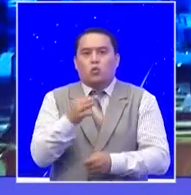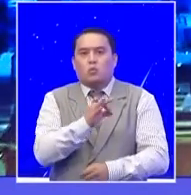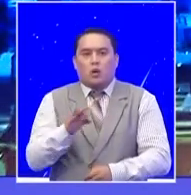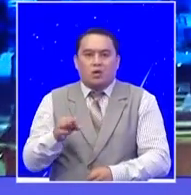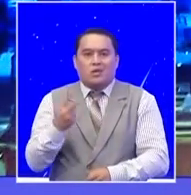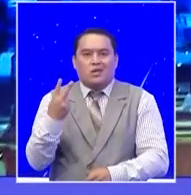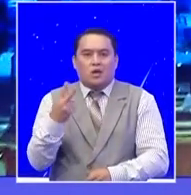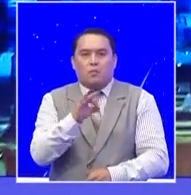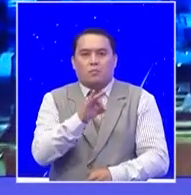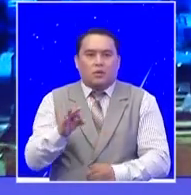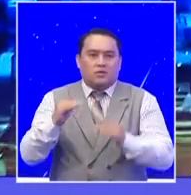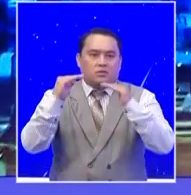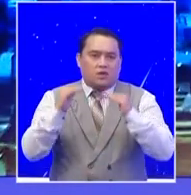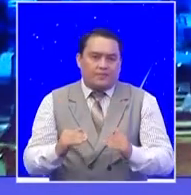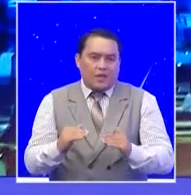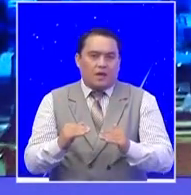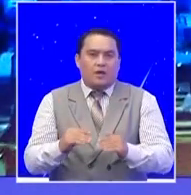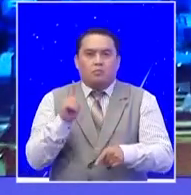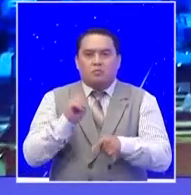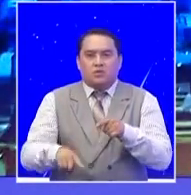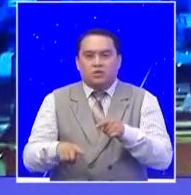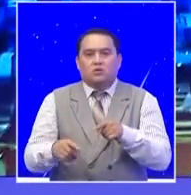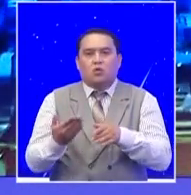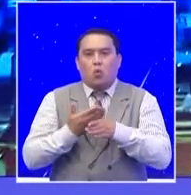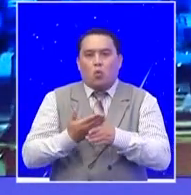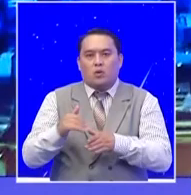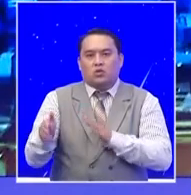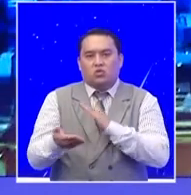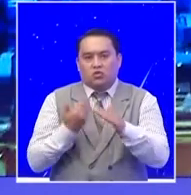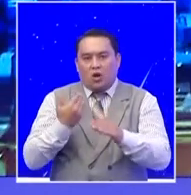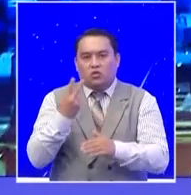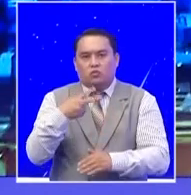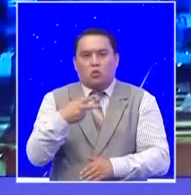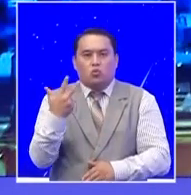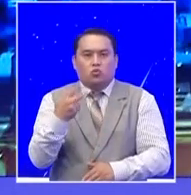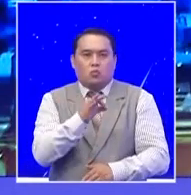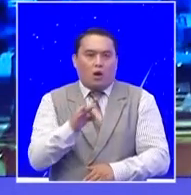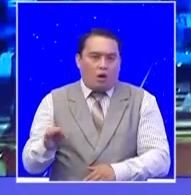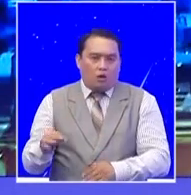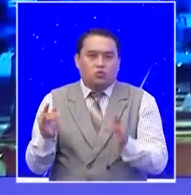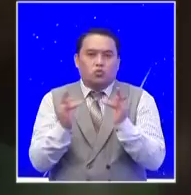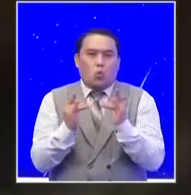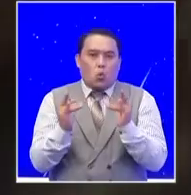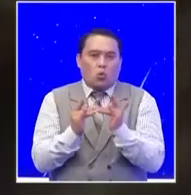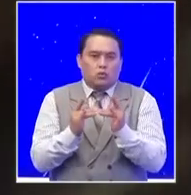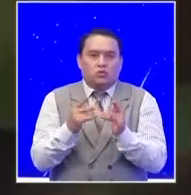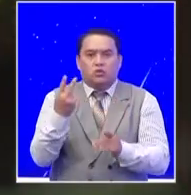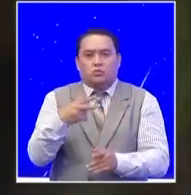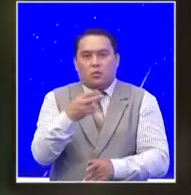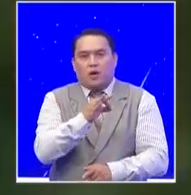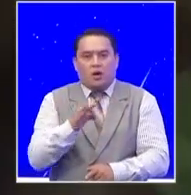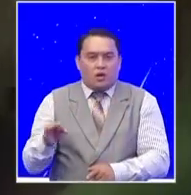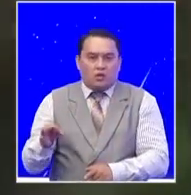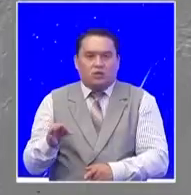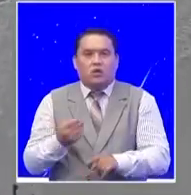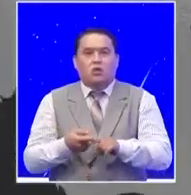4%-дан 2,1%-ға азайды. Жедел жәрдем шақырту 23%-ға, провизорлық төсек орындардың жүктемесі